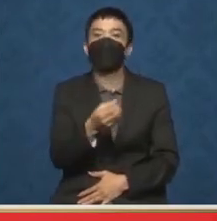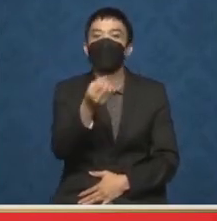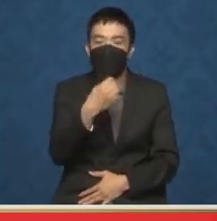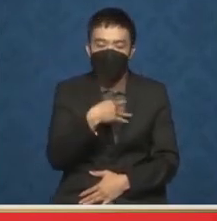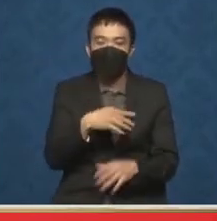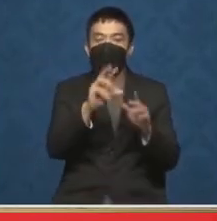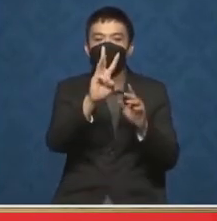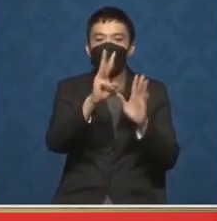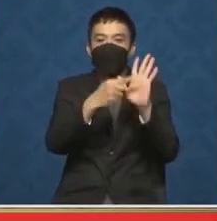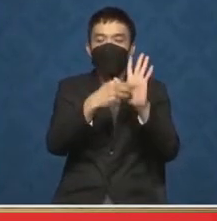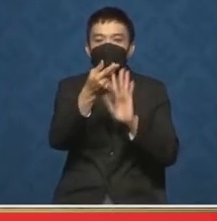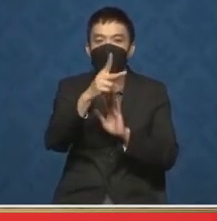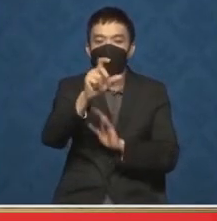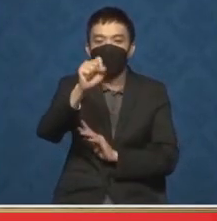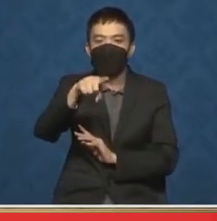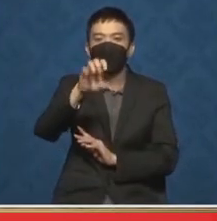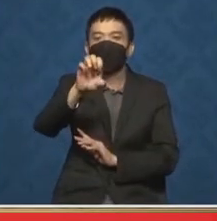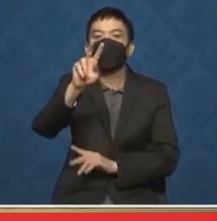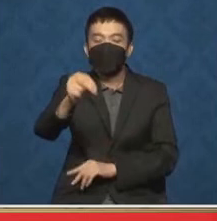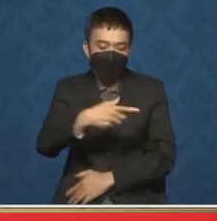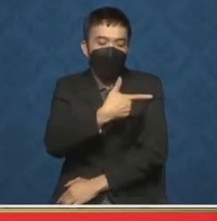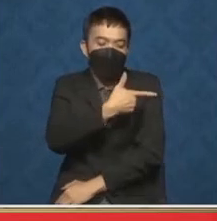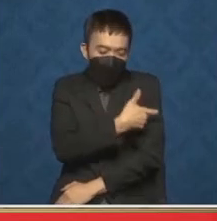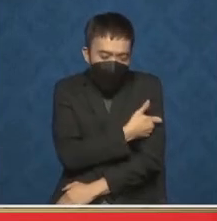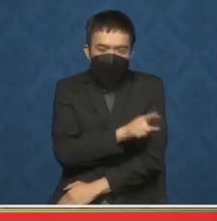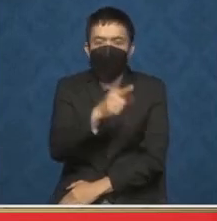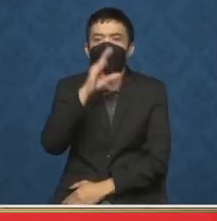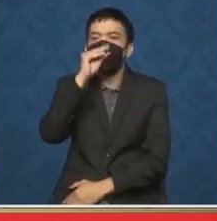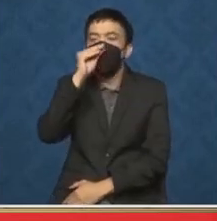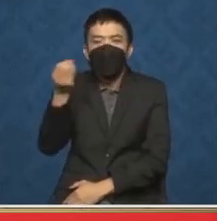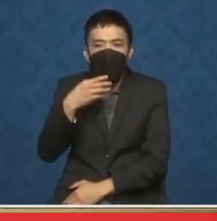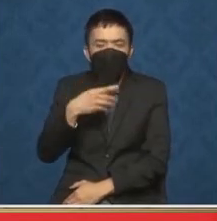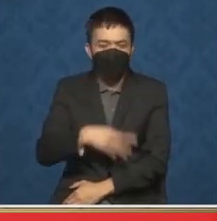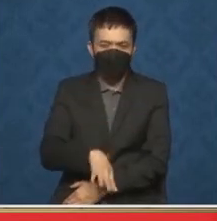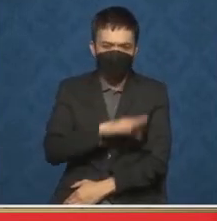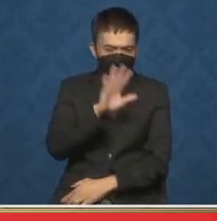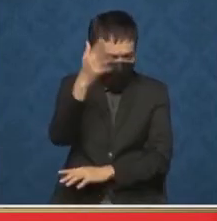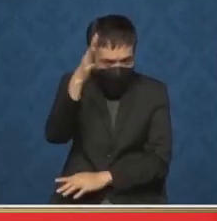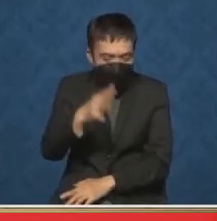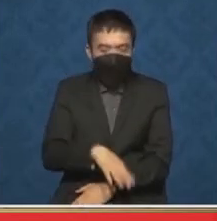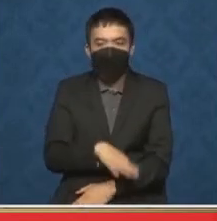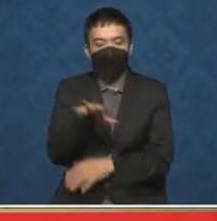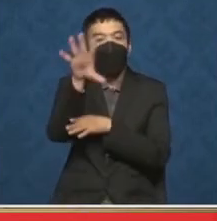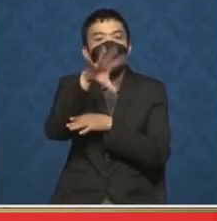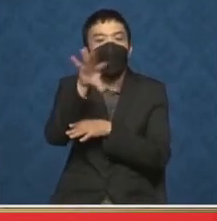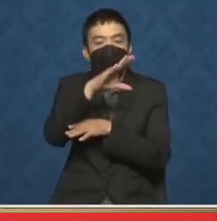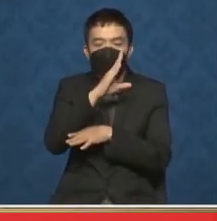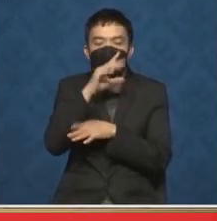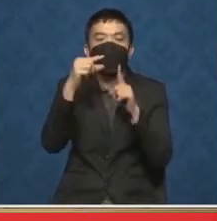เหรOpsก็เป็ปลอยข้าว บิเบือนข้าวอะไรกแล้แต่ไม่ทราบ แต่ก็มจเช่นนี้